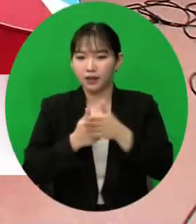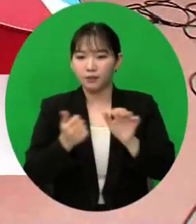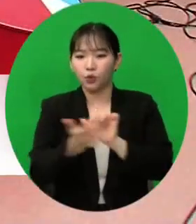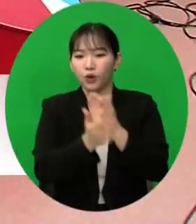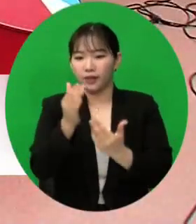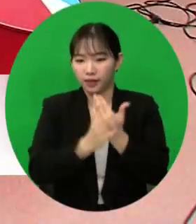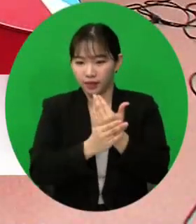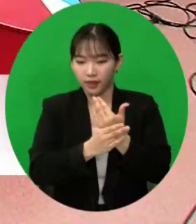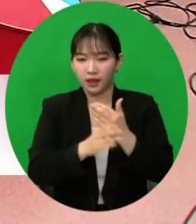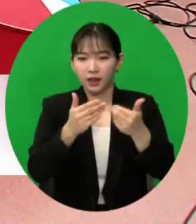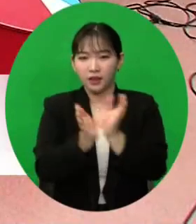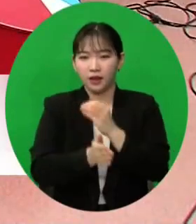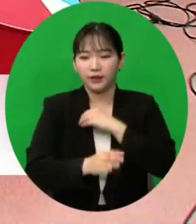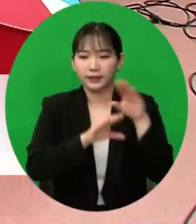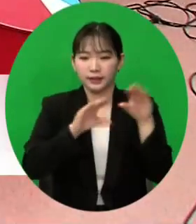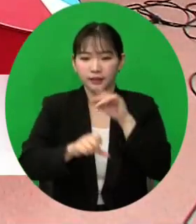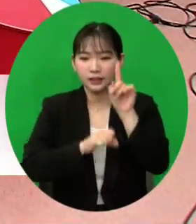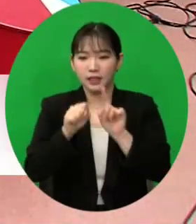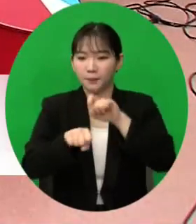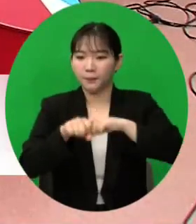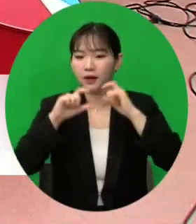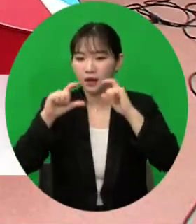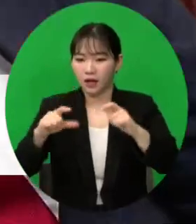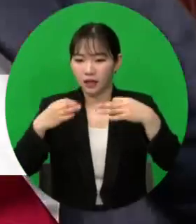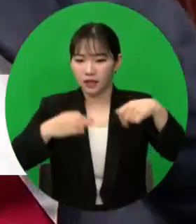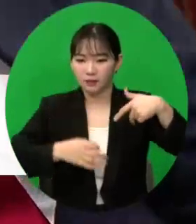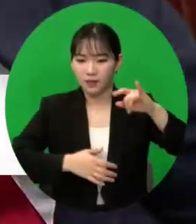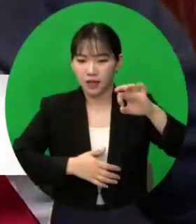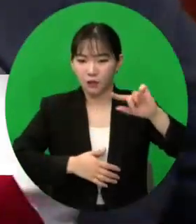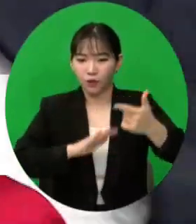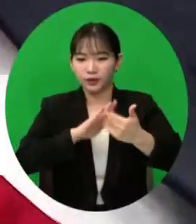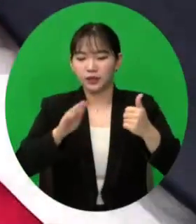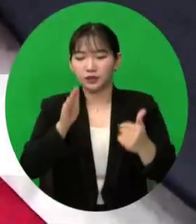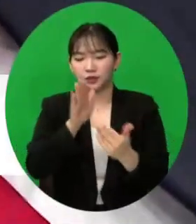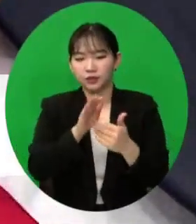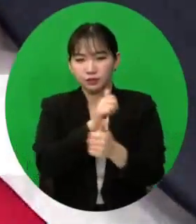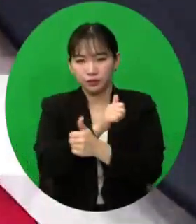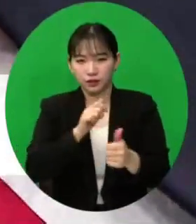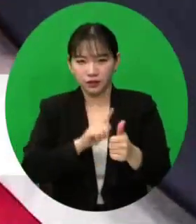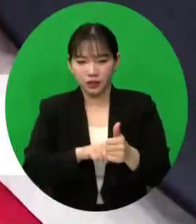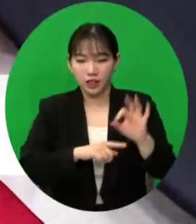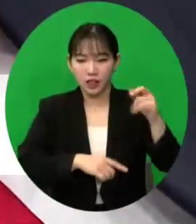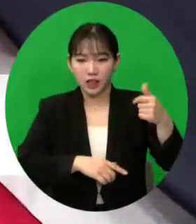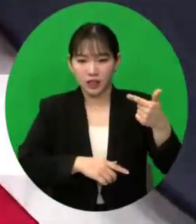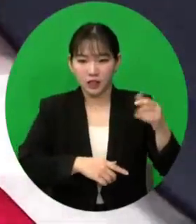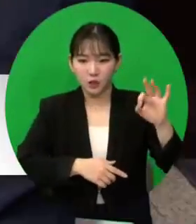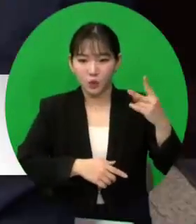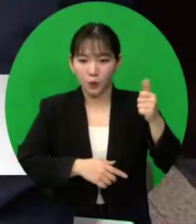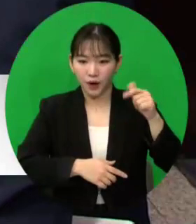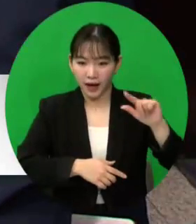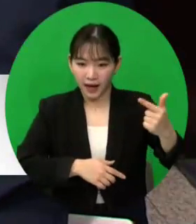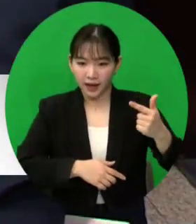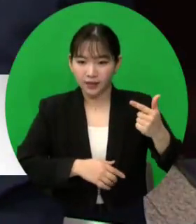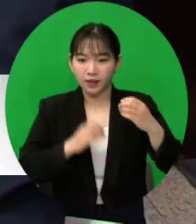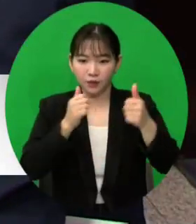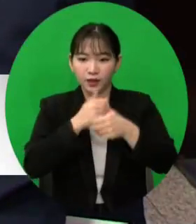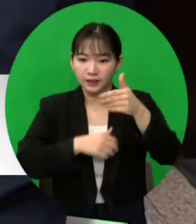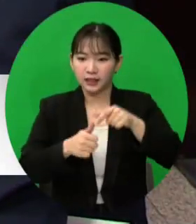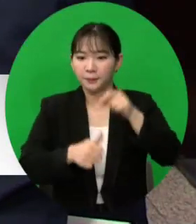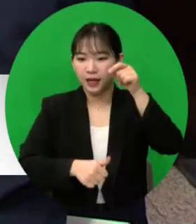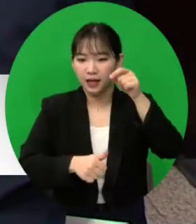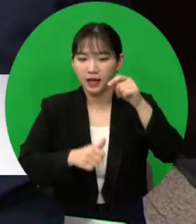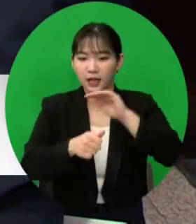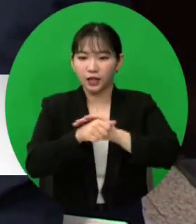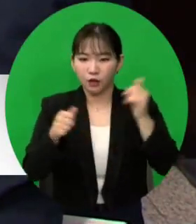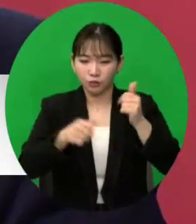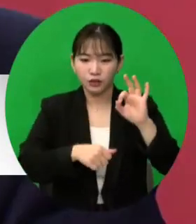빚어 당원권 정지 1년 징계를 받았던 김재원 전 최고위원. 인요한 혁신위원장이 구제하면서 경북